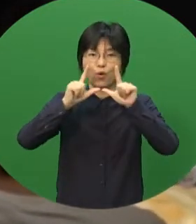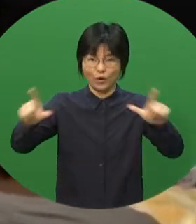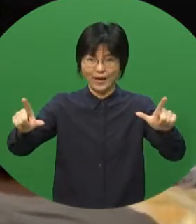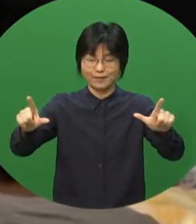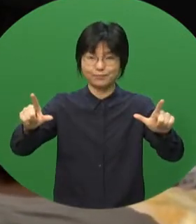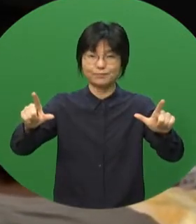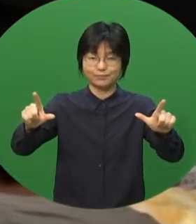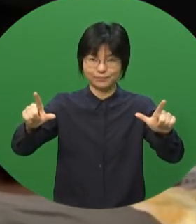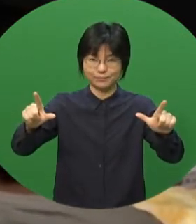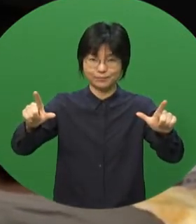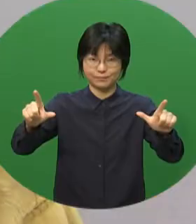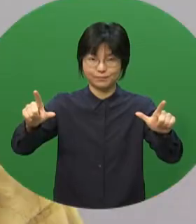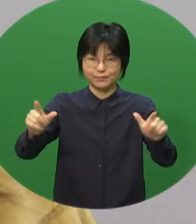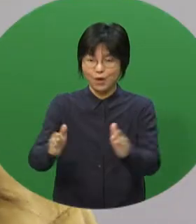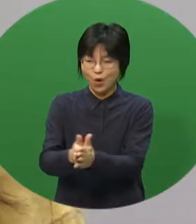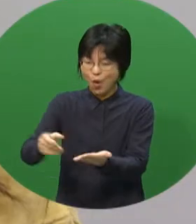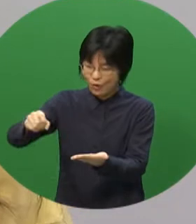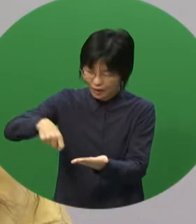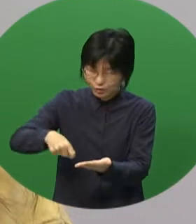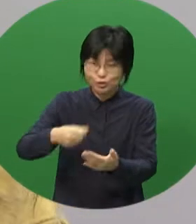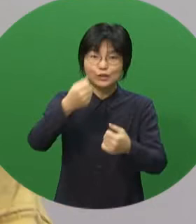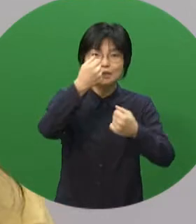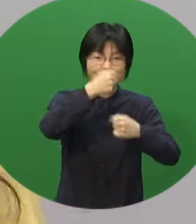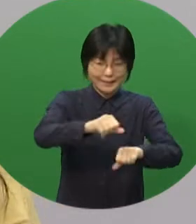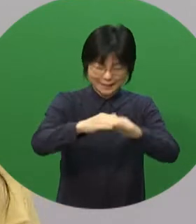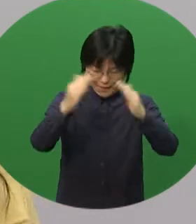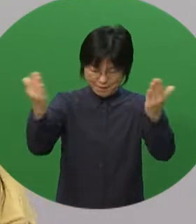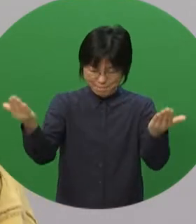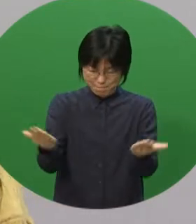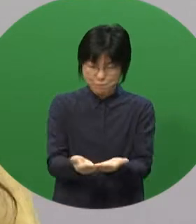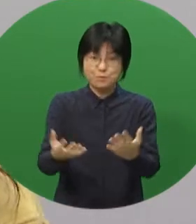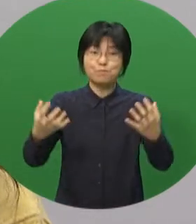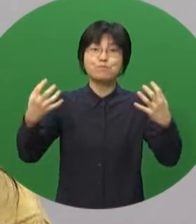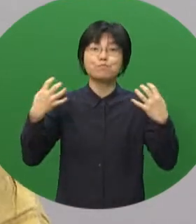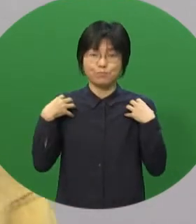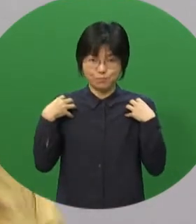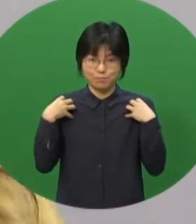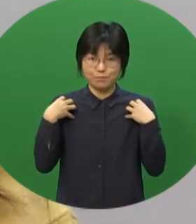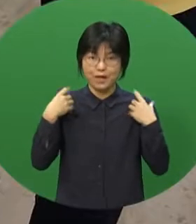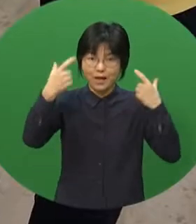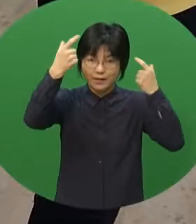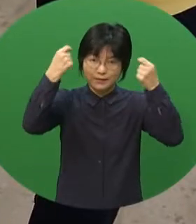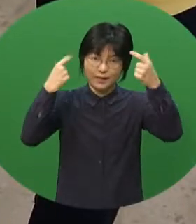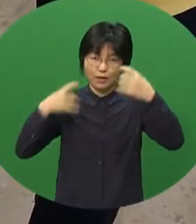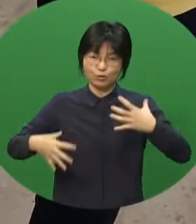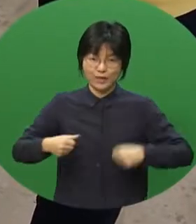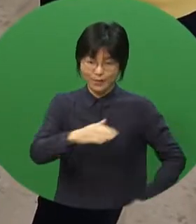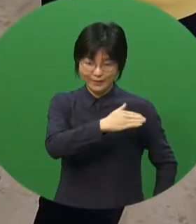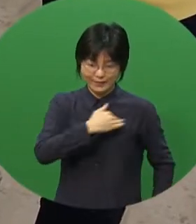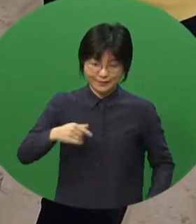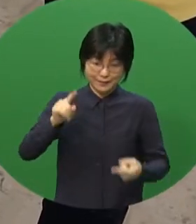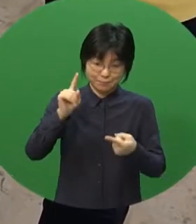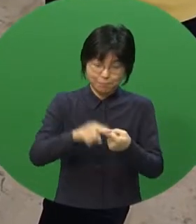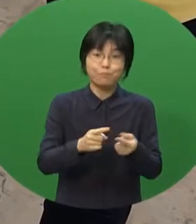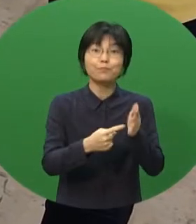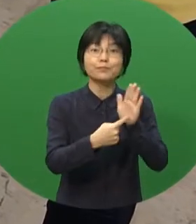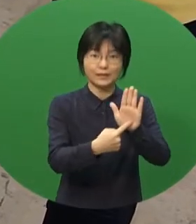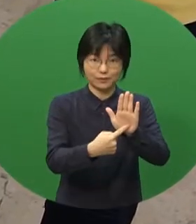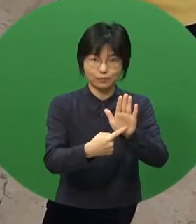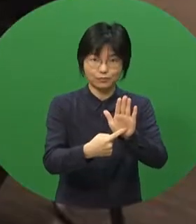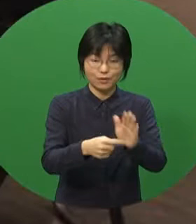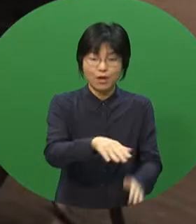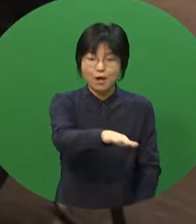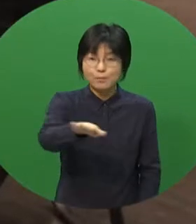YouTube で公開予定です。 一から自分たちで台本自体も作り上げて、大道具も作って、構成も考えてっていう風になってる